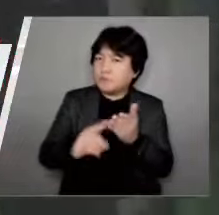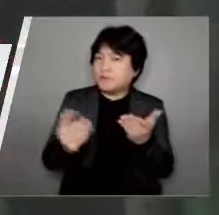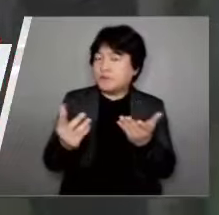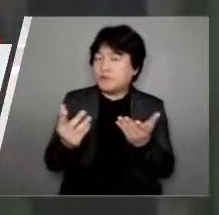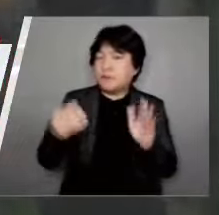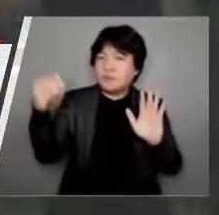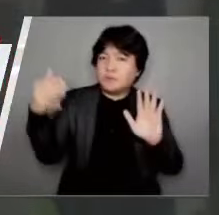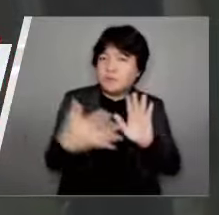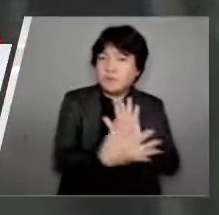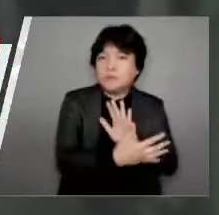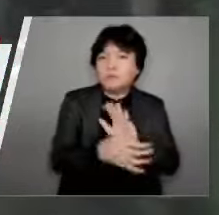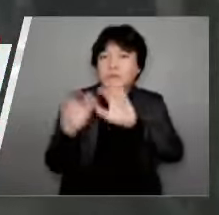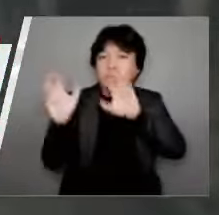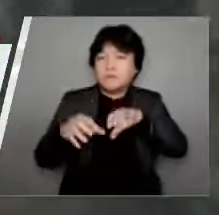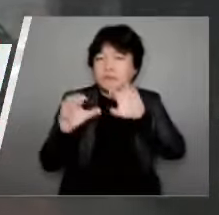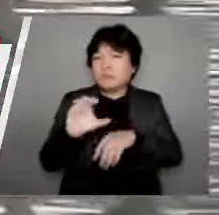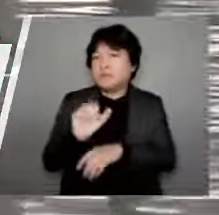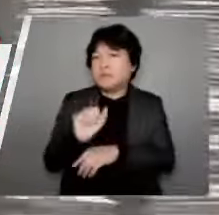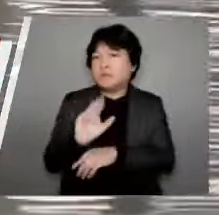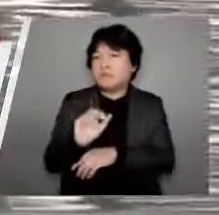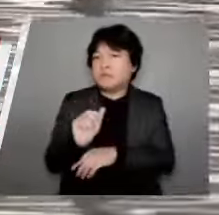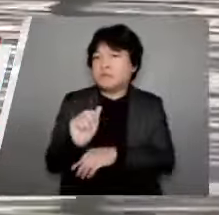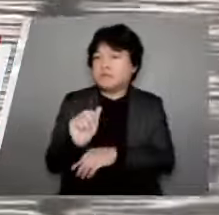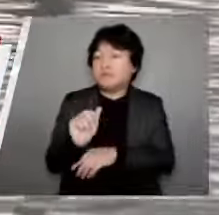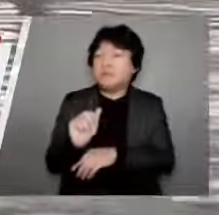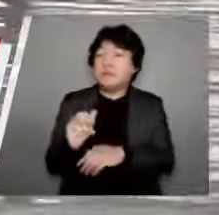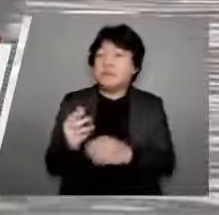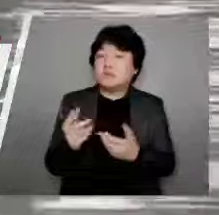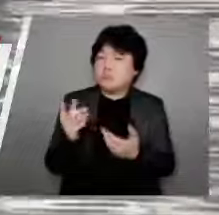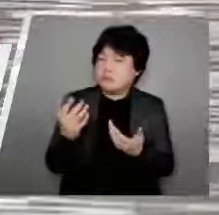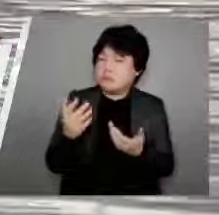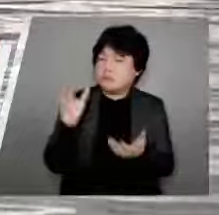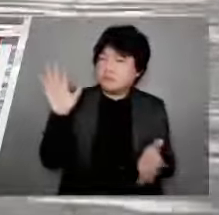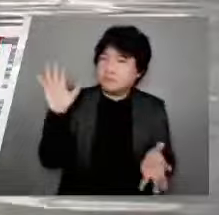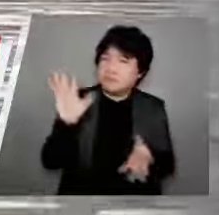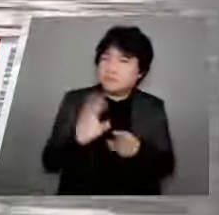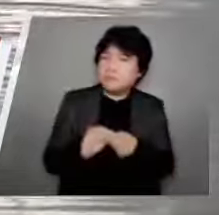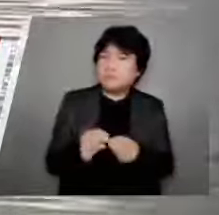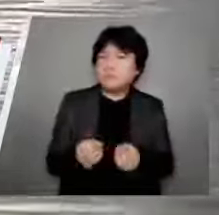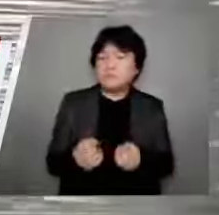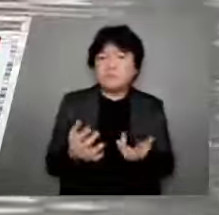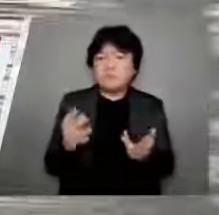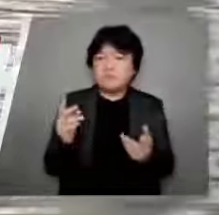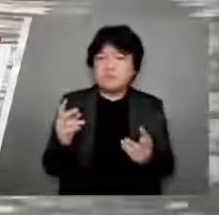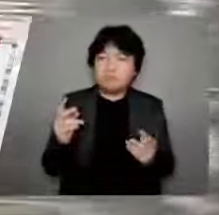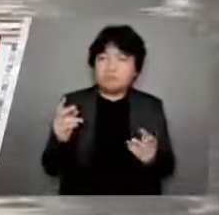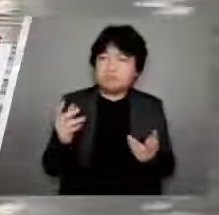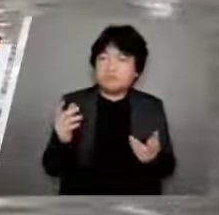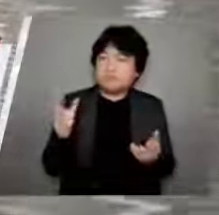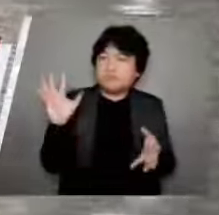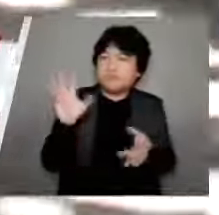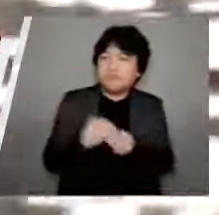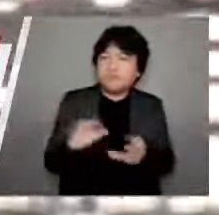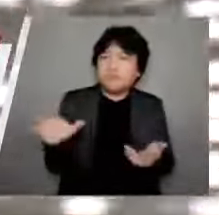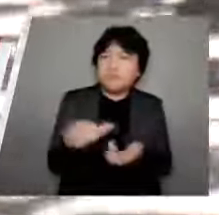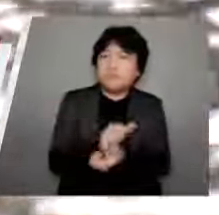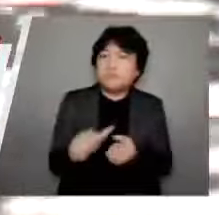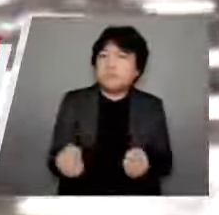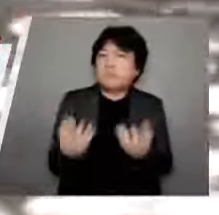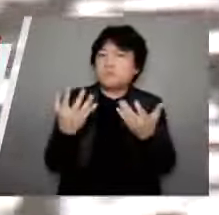at bagyong Karina? May mga estimate na po ba tayo kung gaano kalawak ang naidulot na pinsala naman ito? Opo,